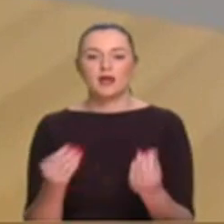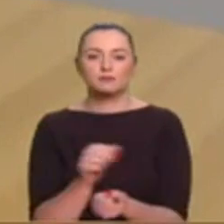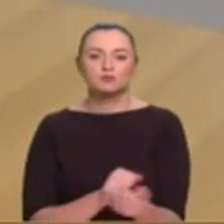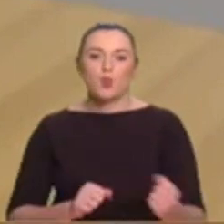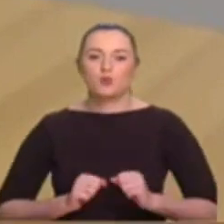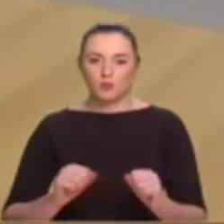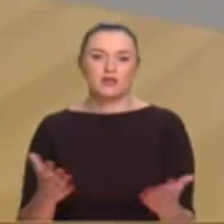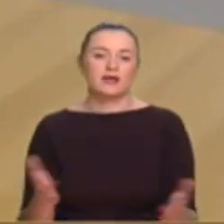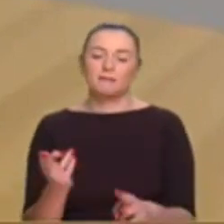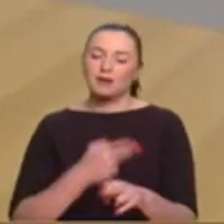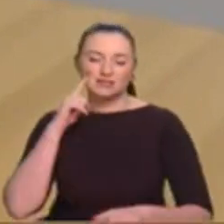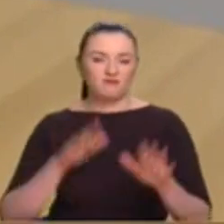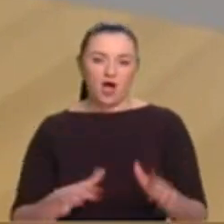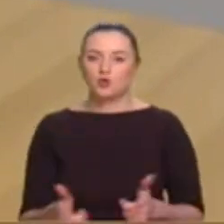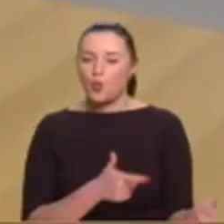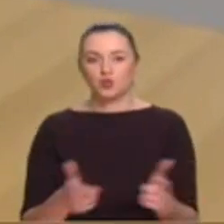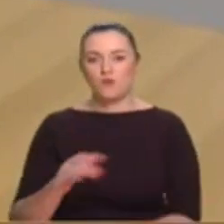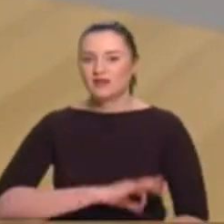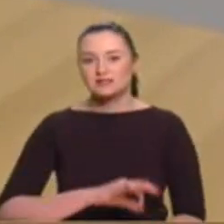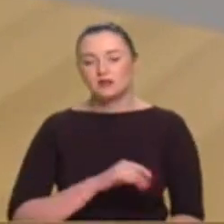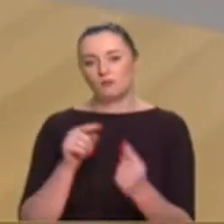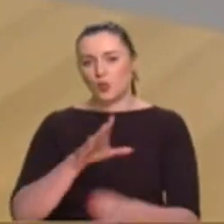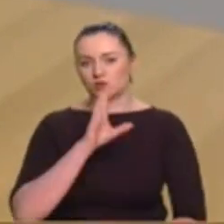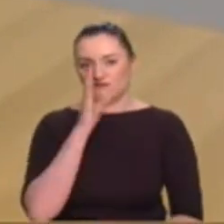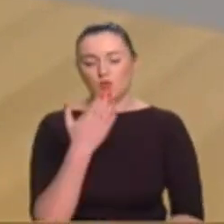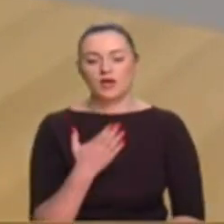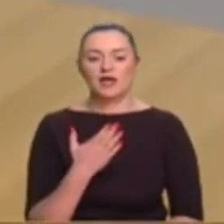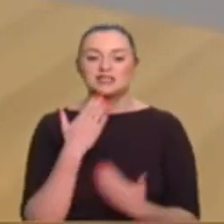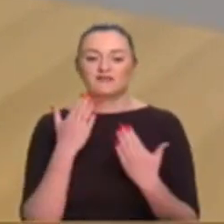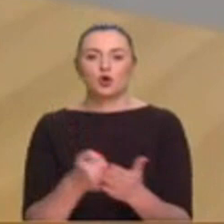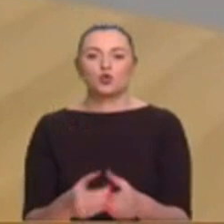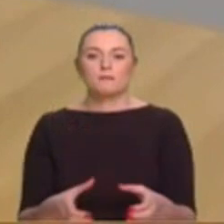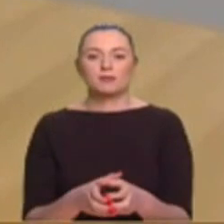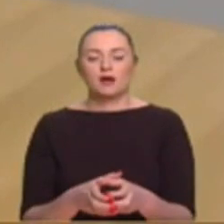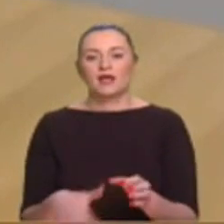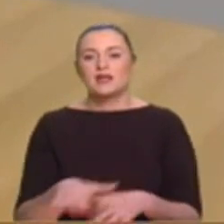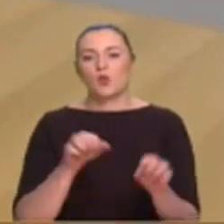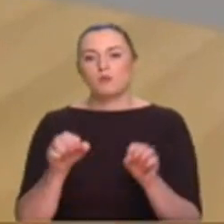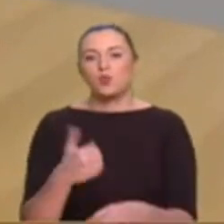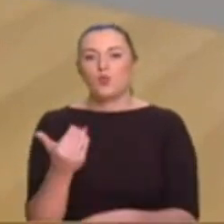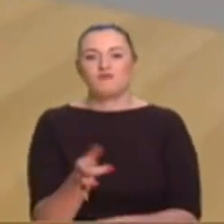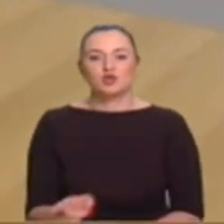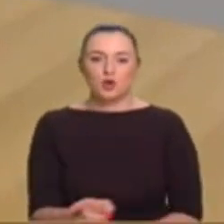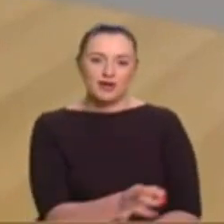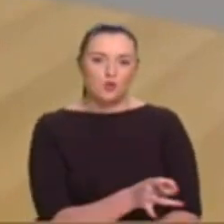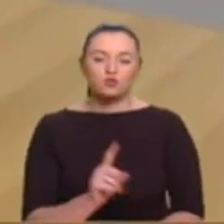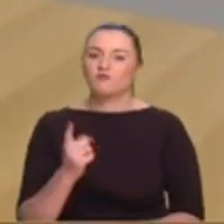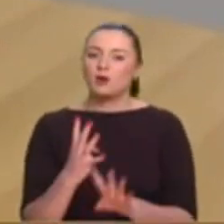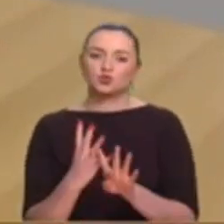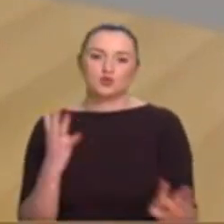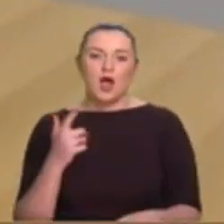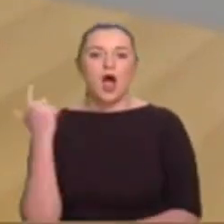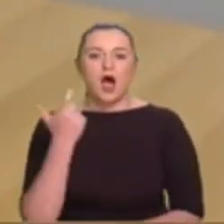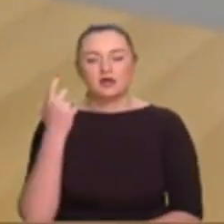патріотам, які без вагань готові застосувати її проти ворога. Звертайтесь до бригад і батальйонів тероборони у ваших регіонах. В першу чергу –